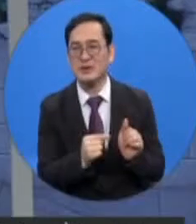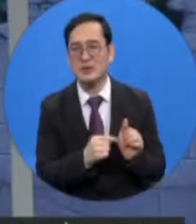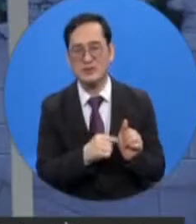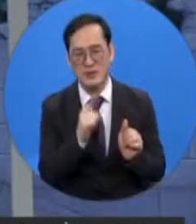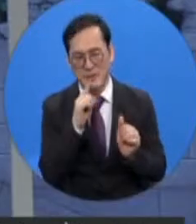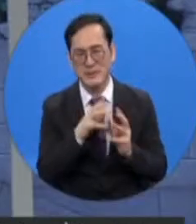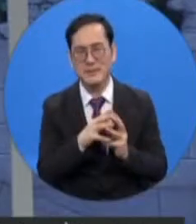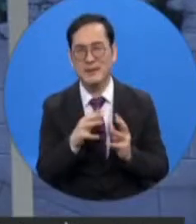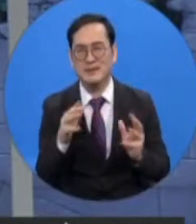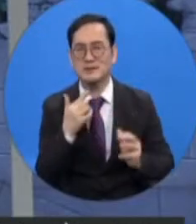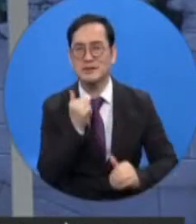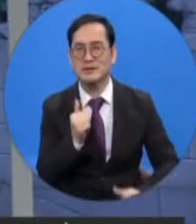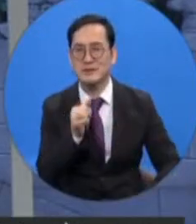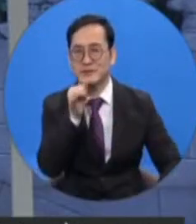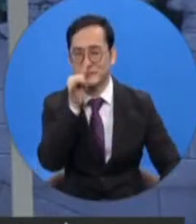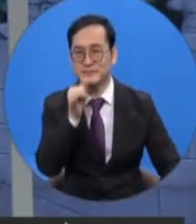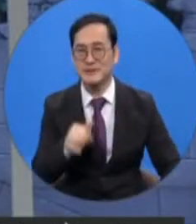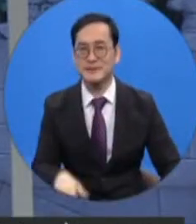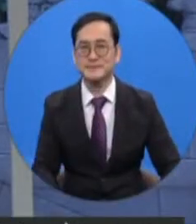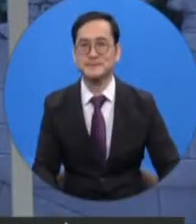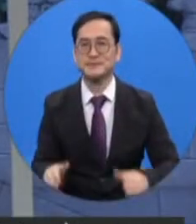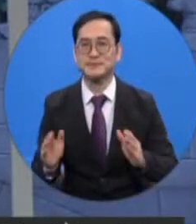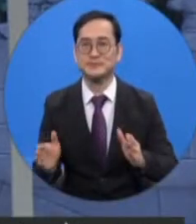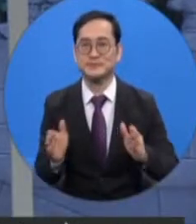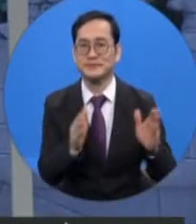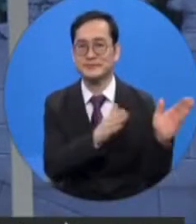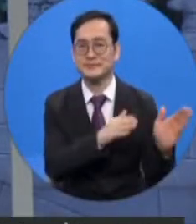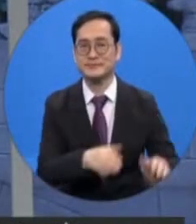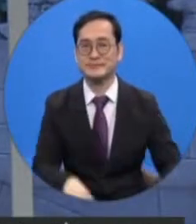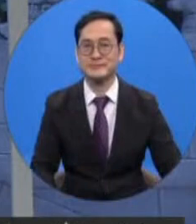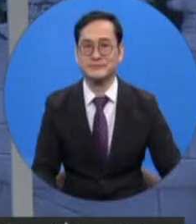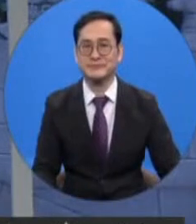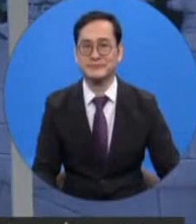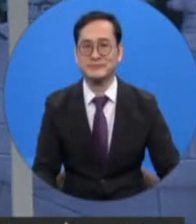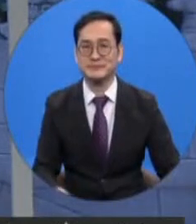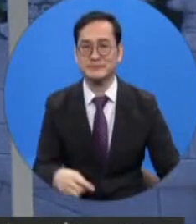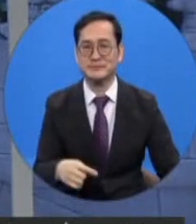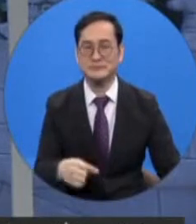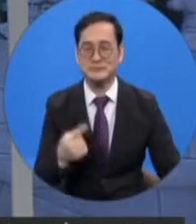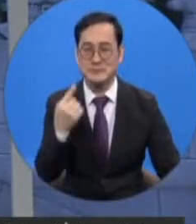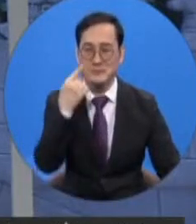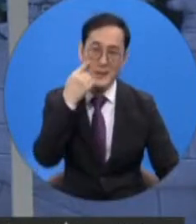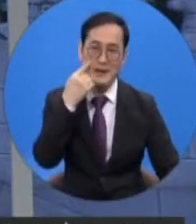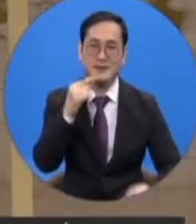정확하게 정정해드리겠습니다. 자, 이번에 저희가 준비한 뜨거운 소식 세 가지 준비했습니다. 함께 보시죠.